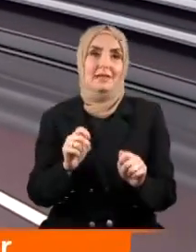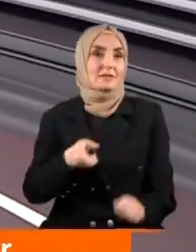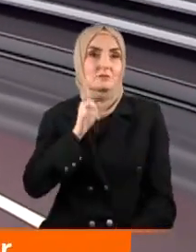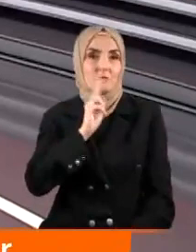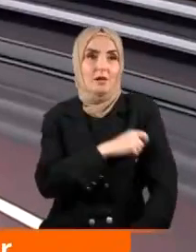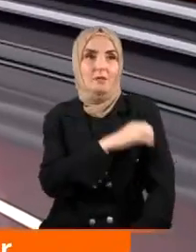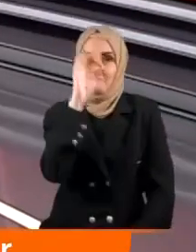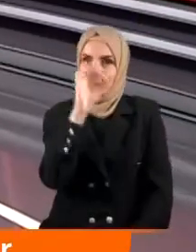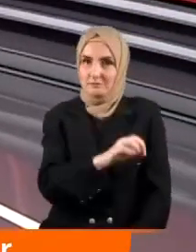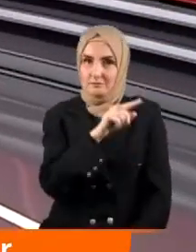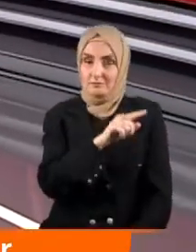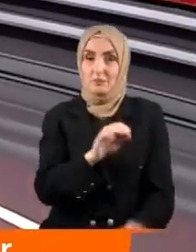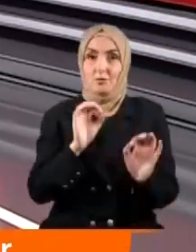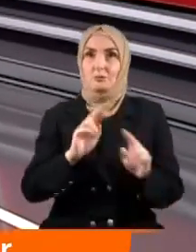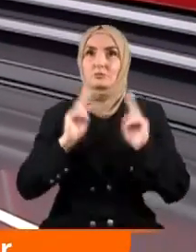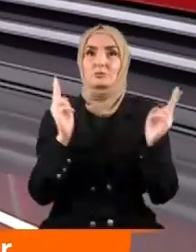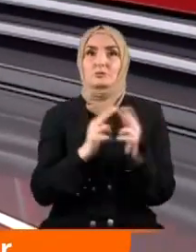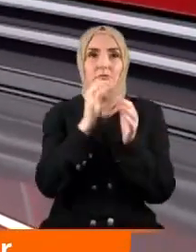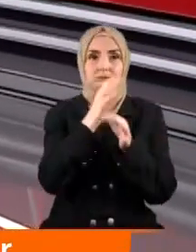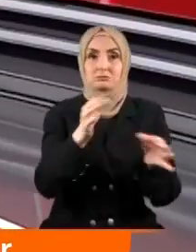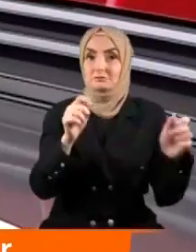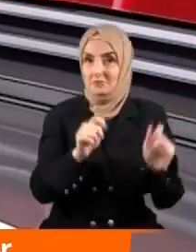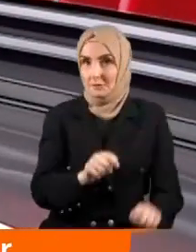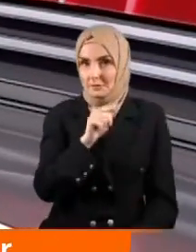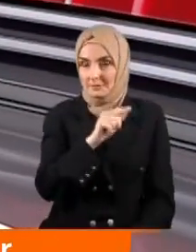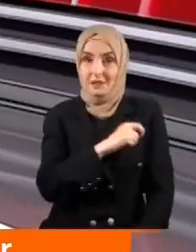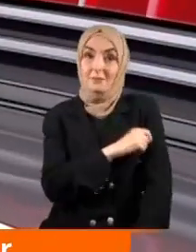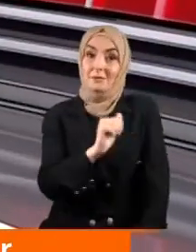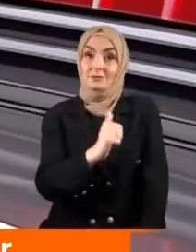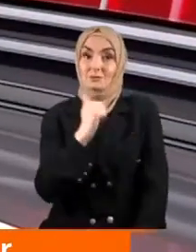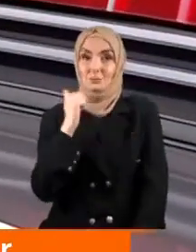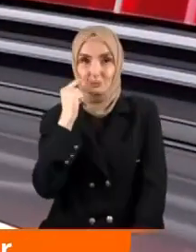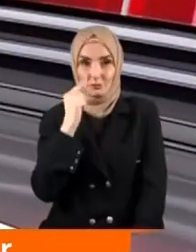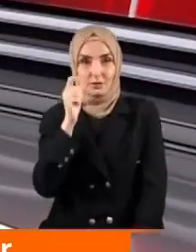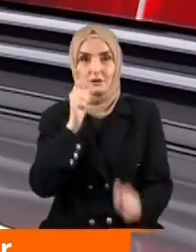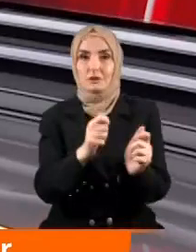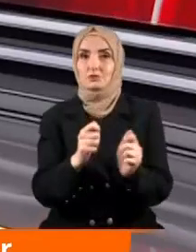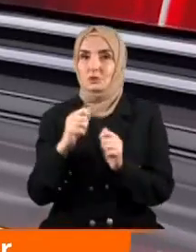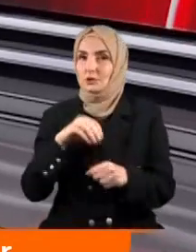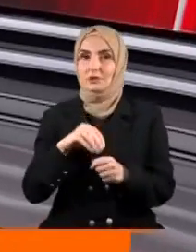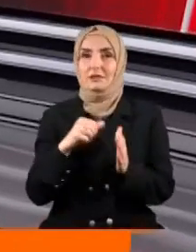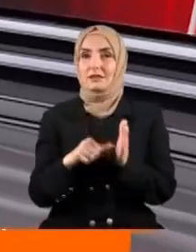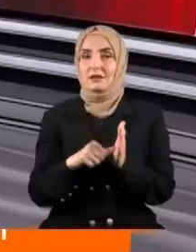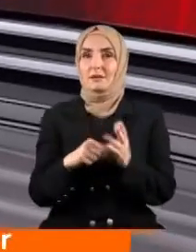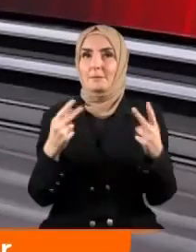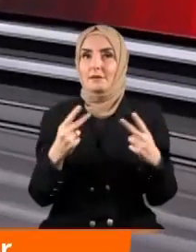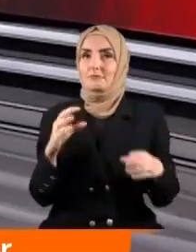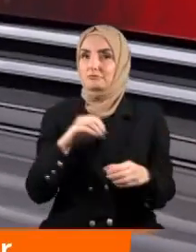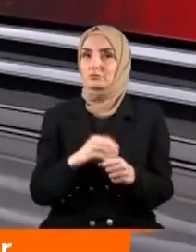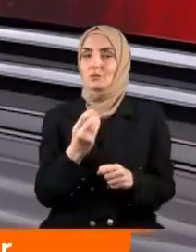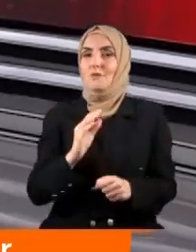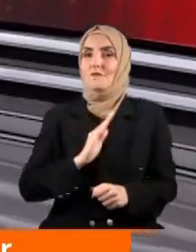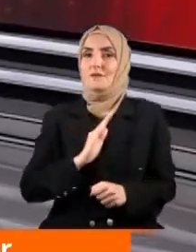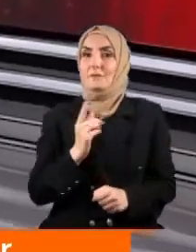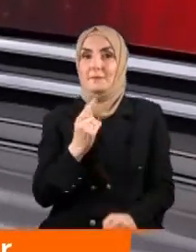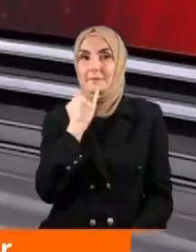mesajlarını oradan verdi. Almanya dönüşü ise dikkat çeken ve içeriği tarihsel mesajlarla dolu bir ziyarette bulundu. Erdoğan,